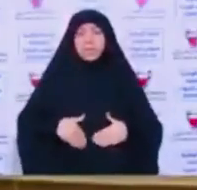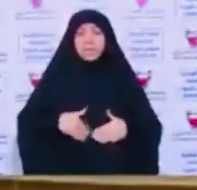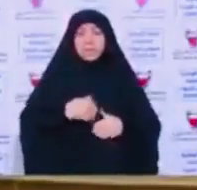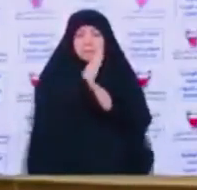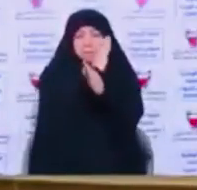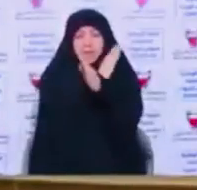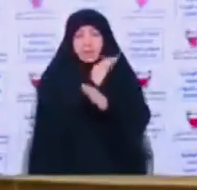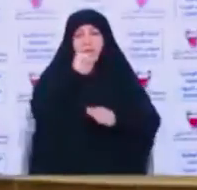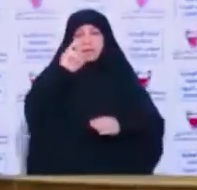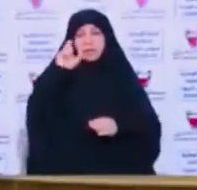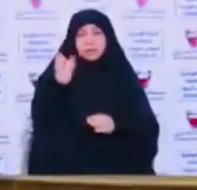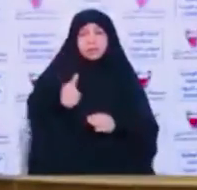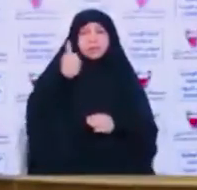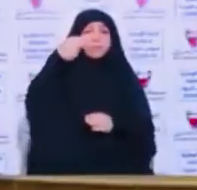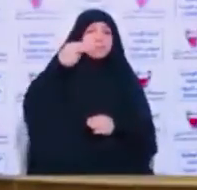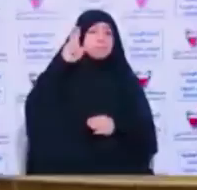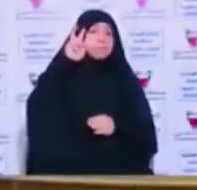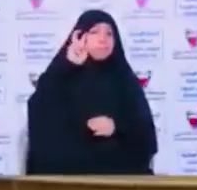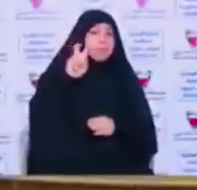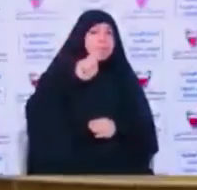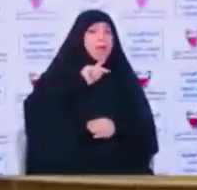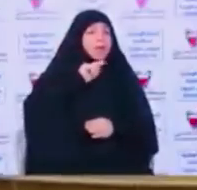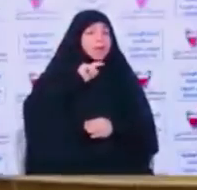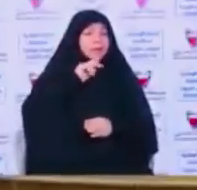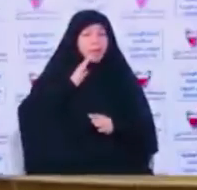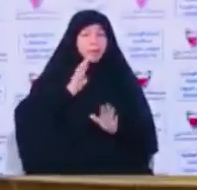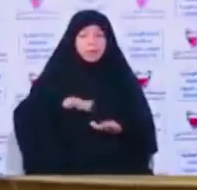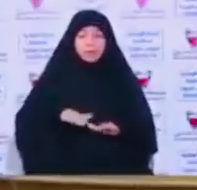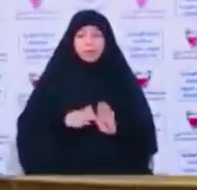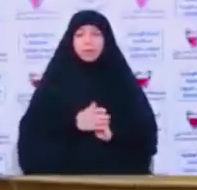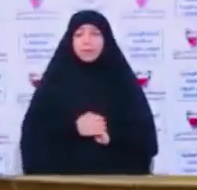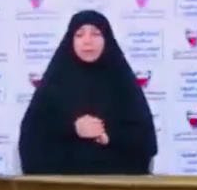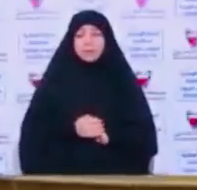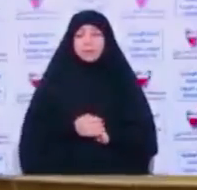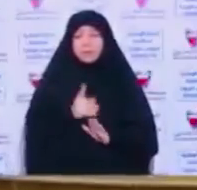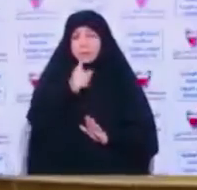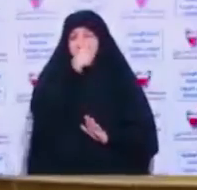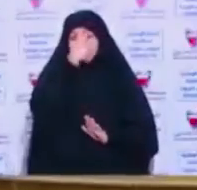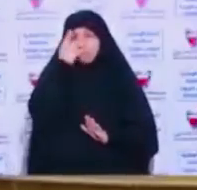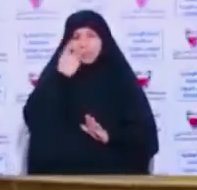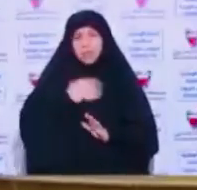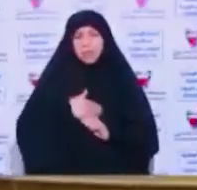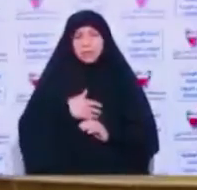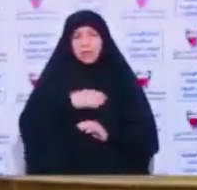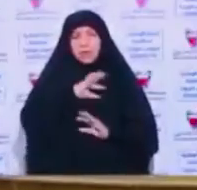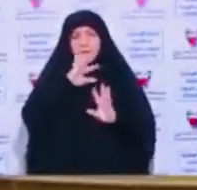داخل الكائن البشري. في حال تعرض أي إنسان